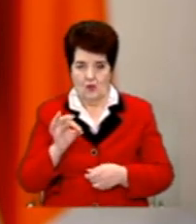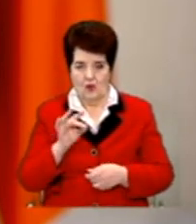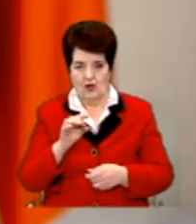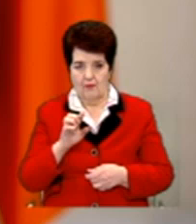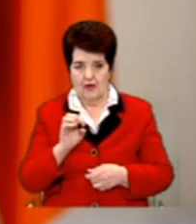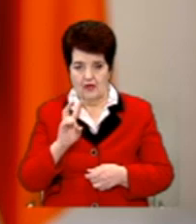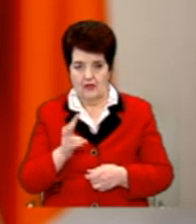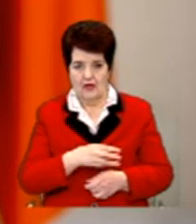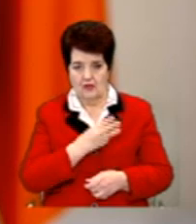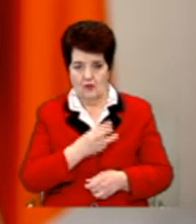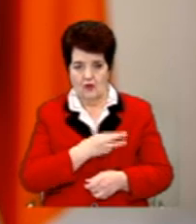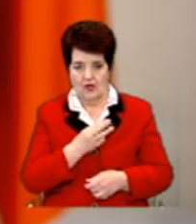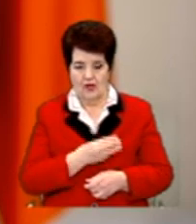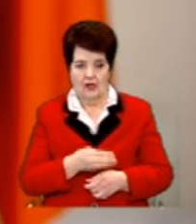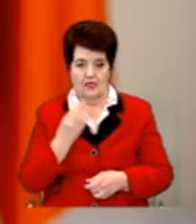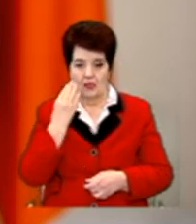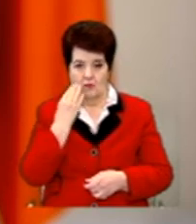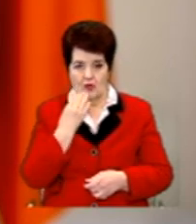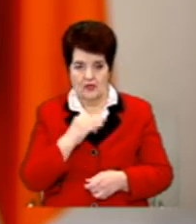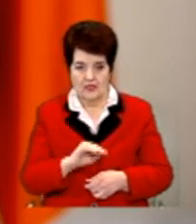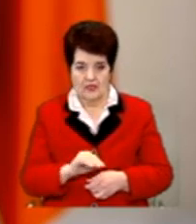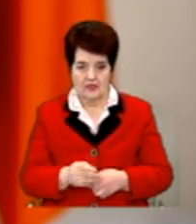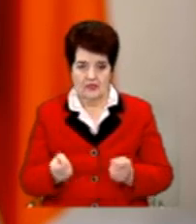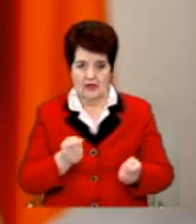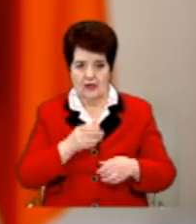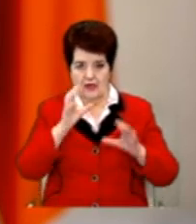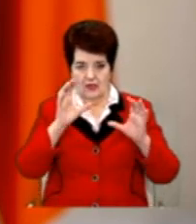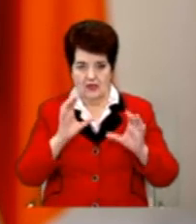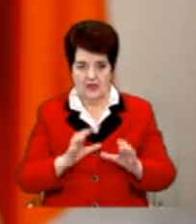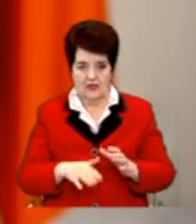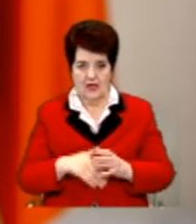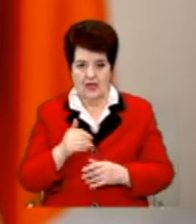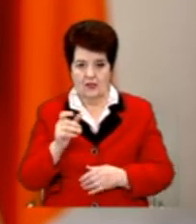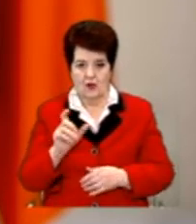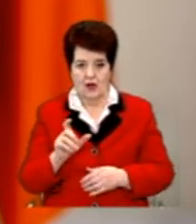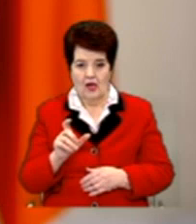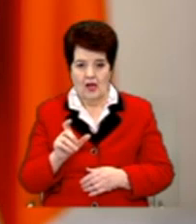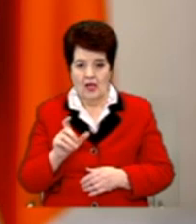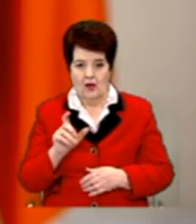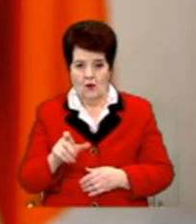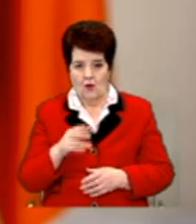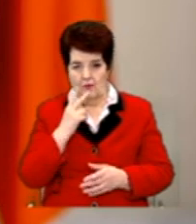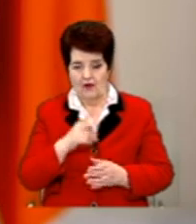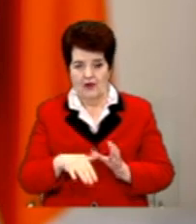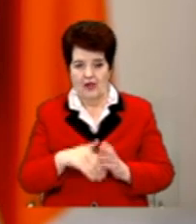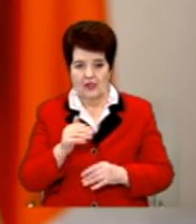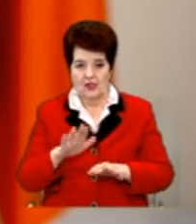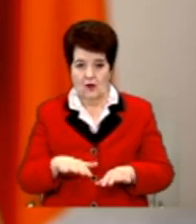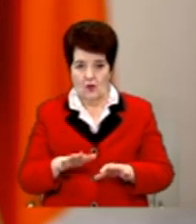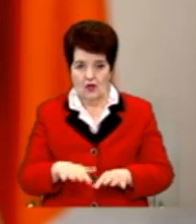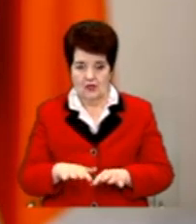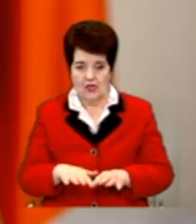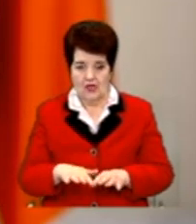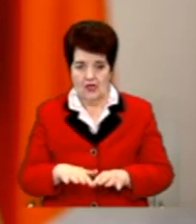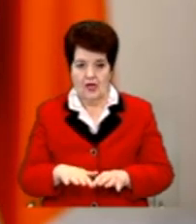a dorit să aducă îmbunătățiri legislației electorale cu privire la alegerile locale. În